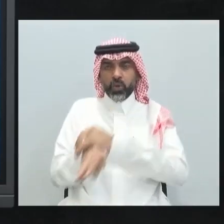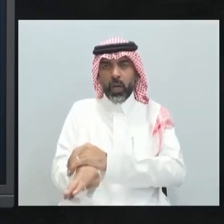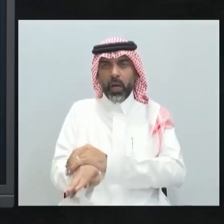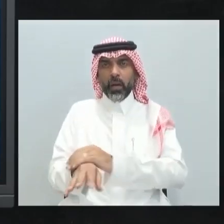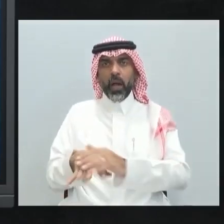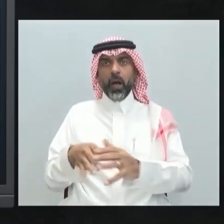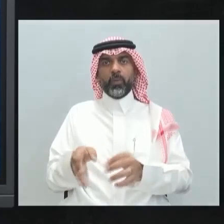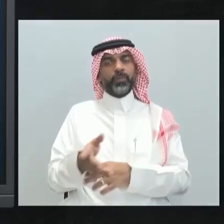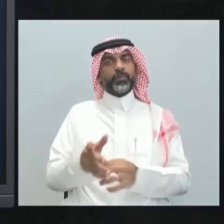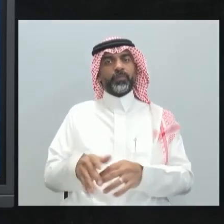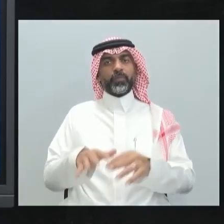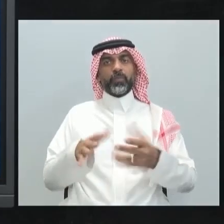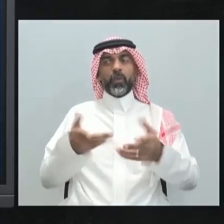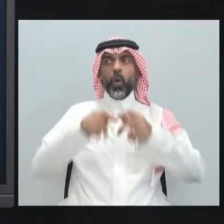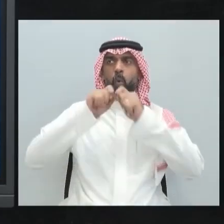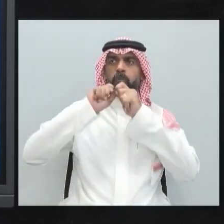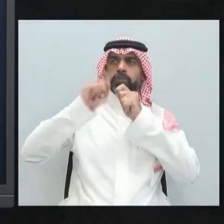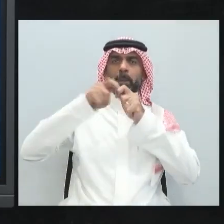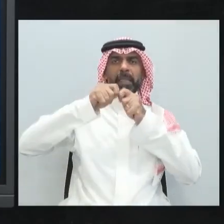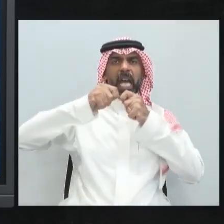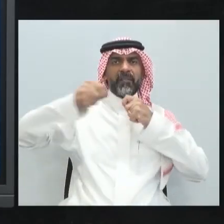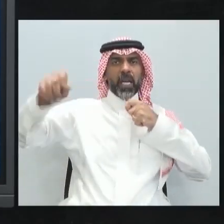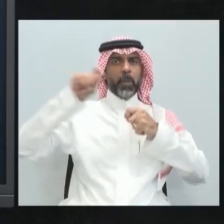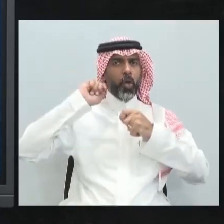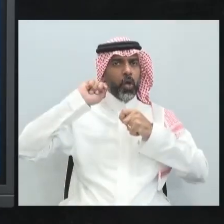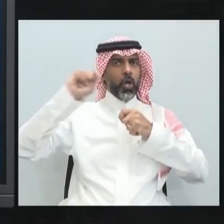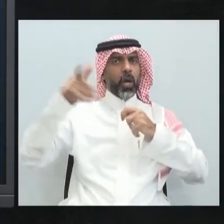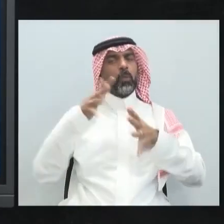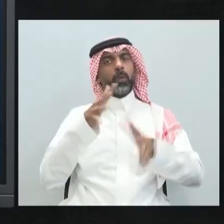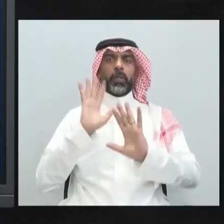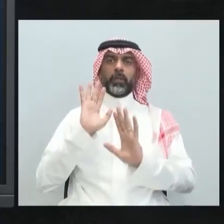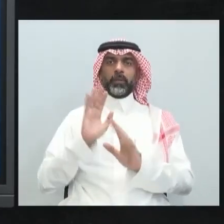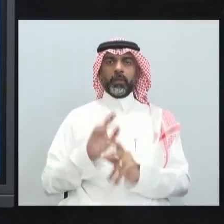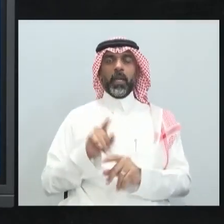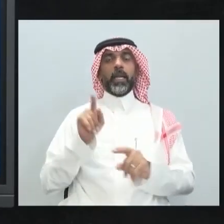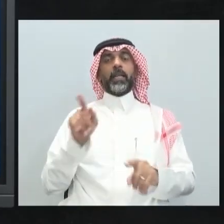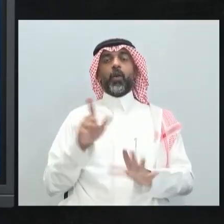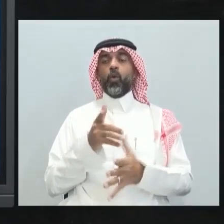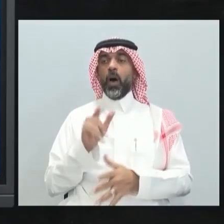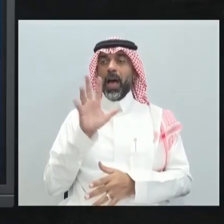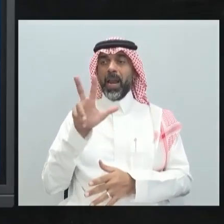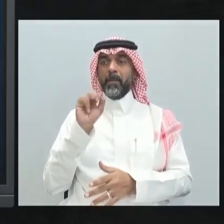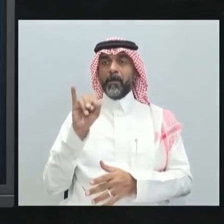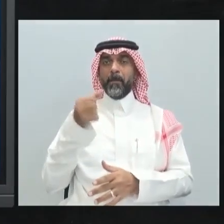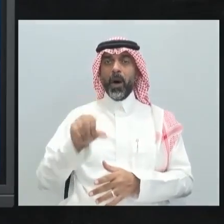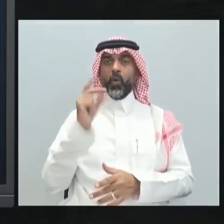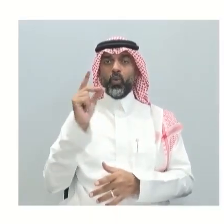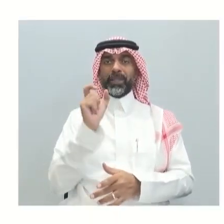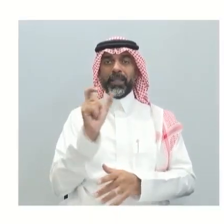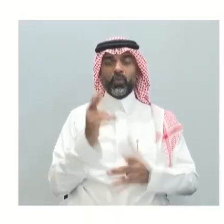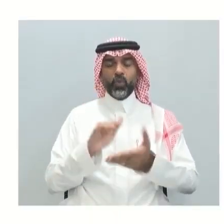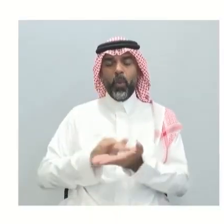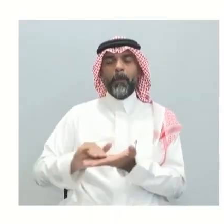يتجاوز عده الاف من الكيلومترات اذا الموطن هو المكان الحيز الذي يتواجد فيه المخلوق